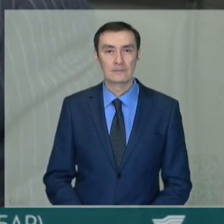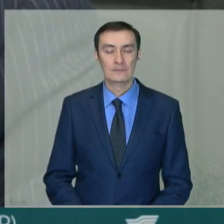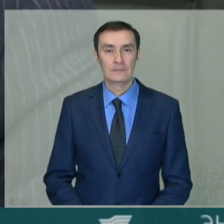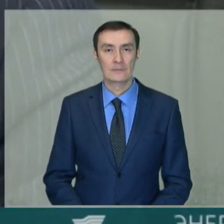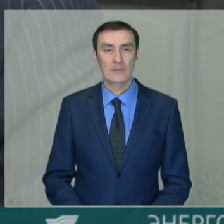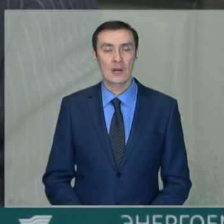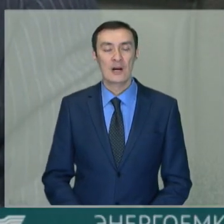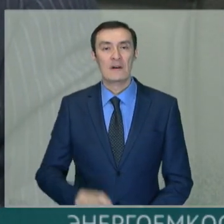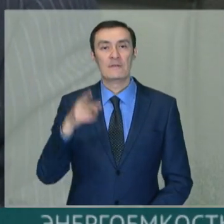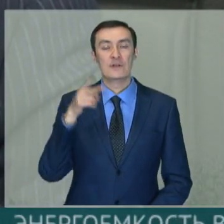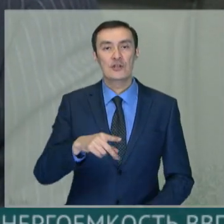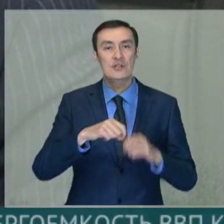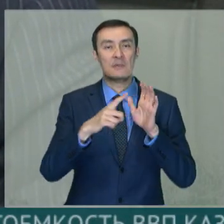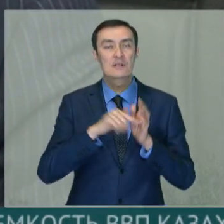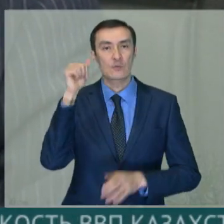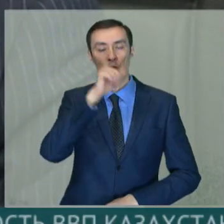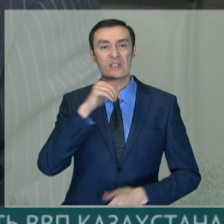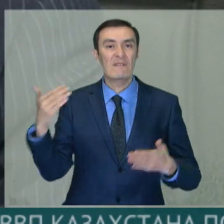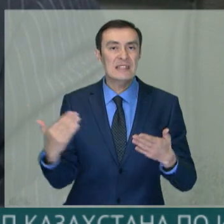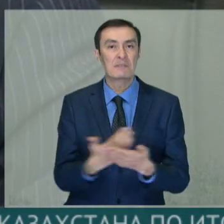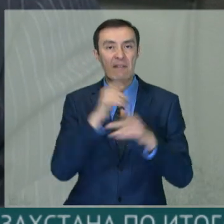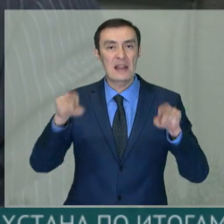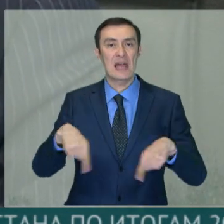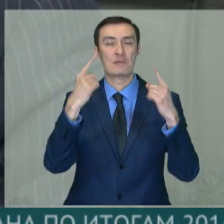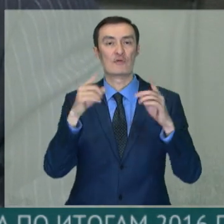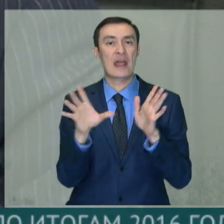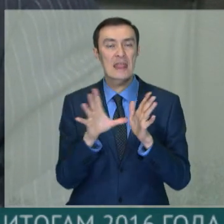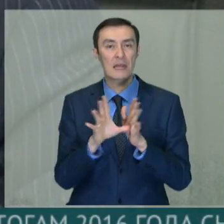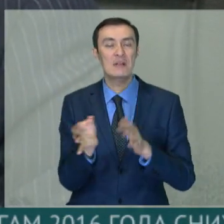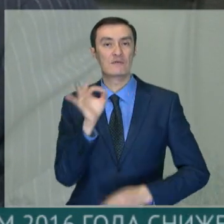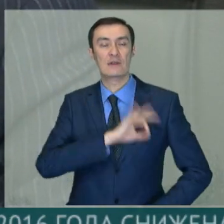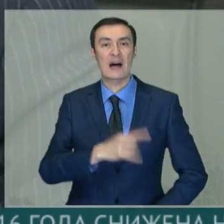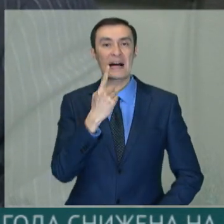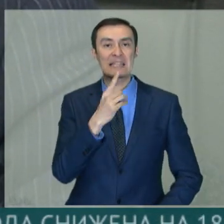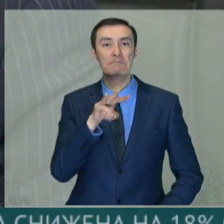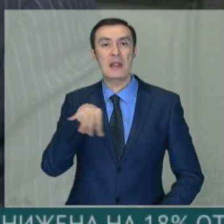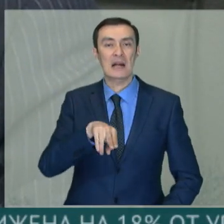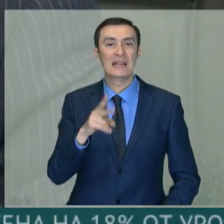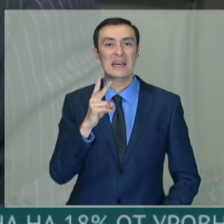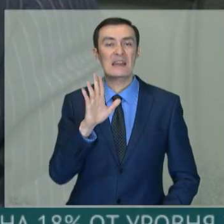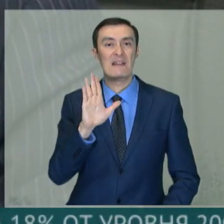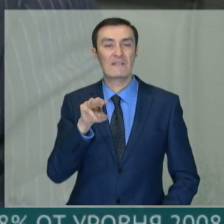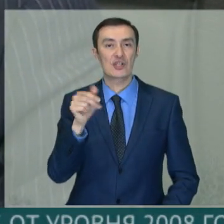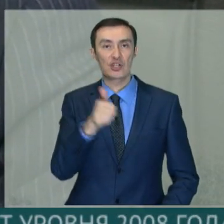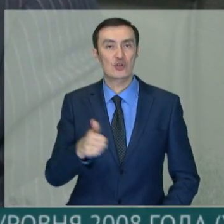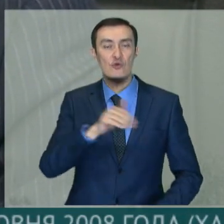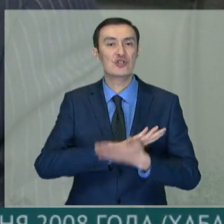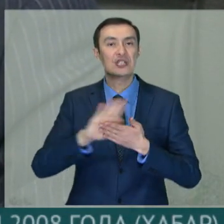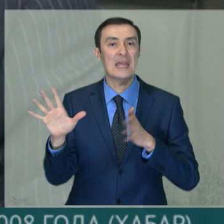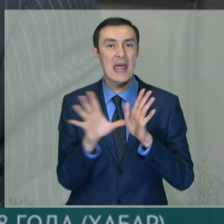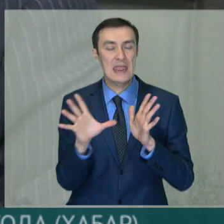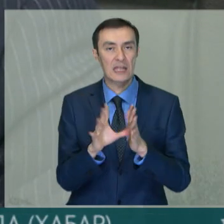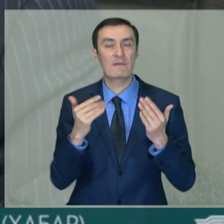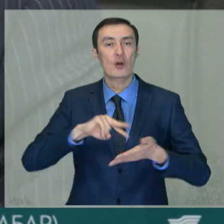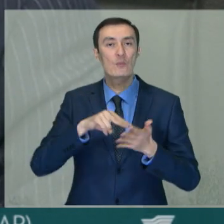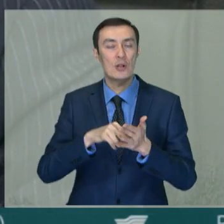В 2017 году из возобновляемых источников было извлечено более 1 миллиарда киловатт-часов зеленой энергии. В этом году